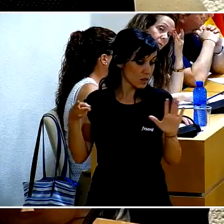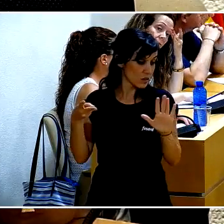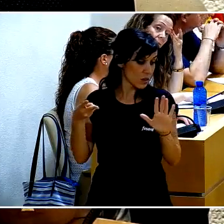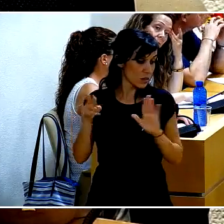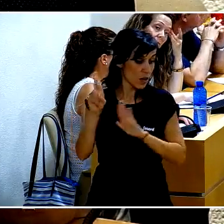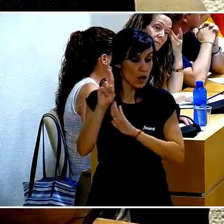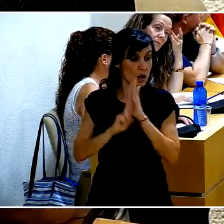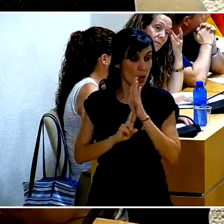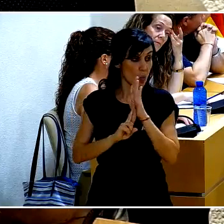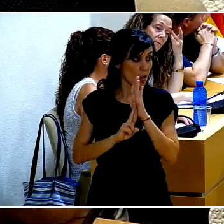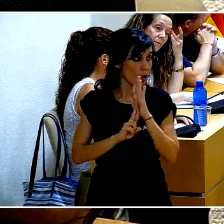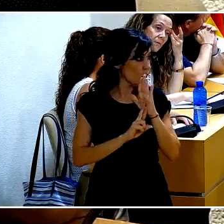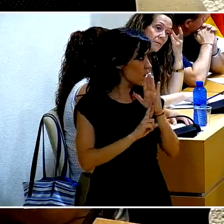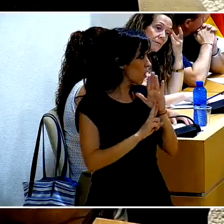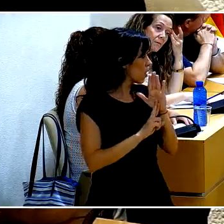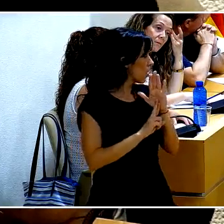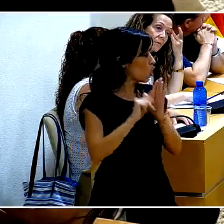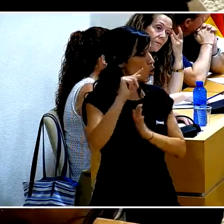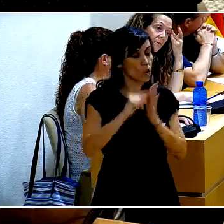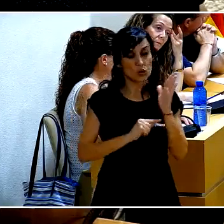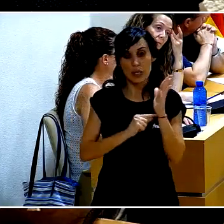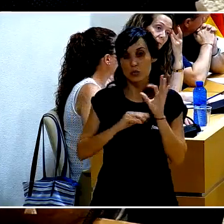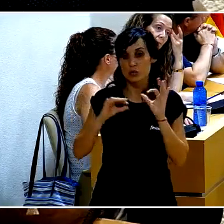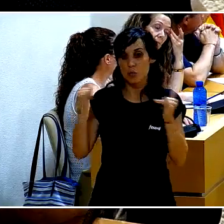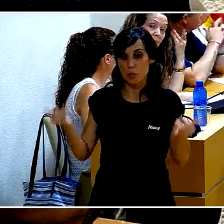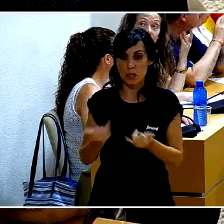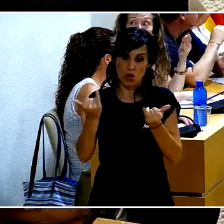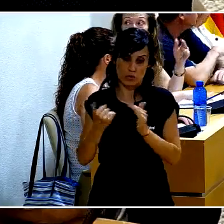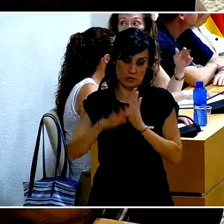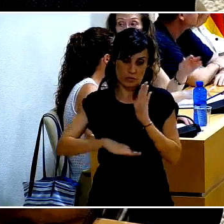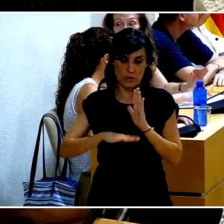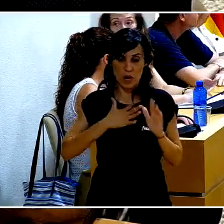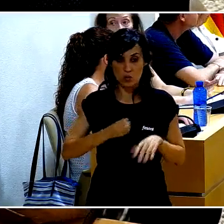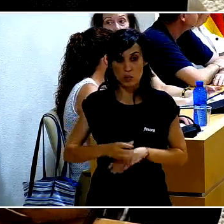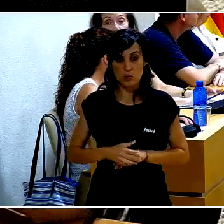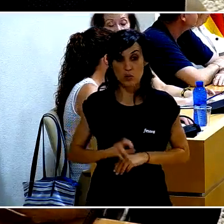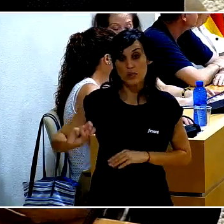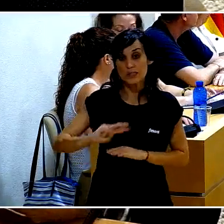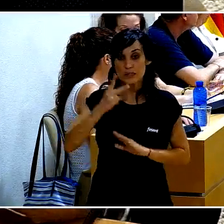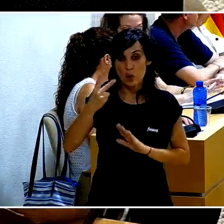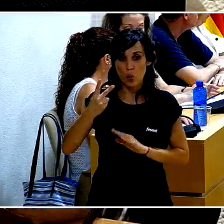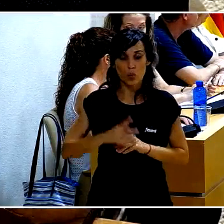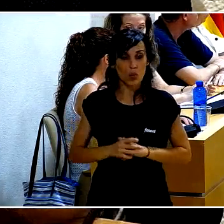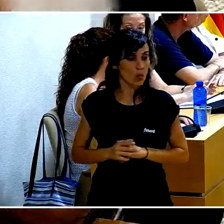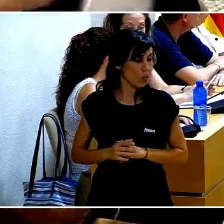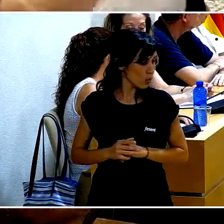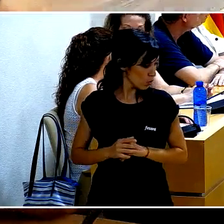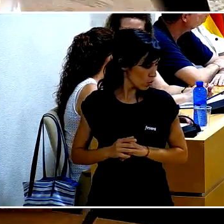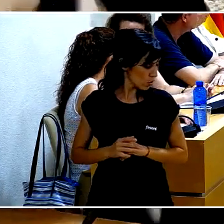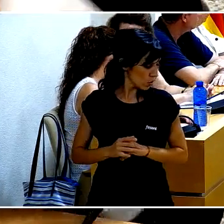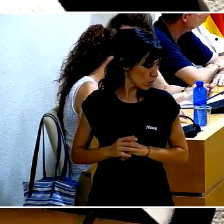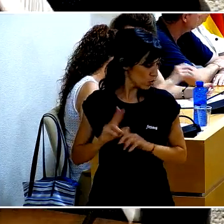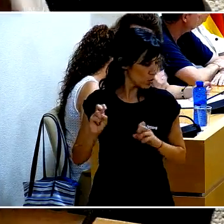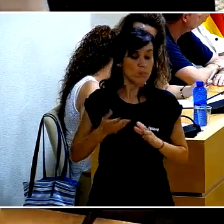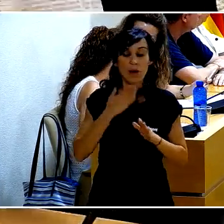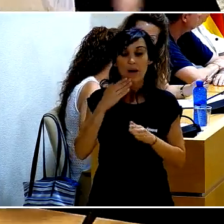regula los contratos menores del Ayuntamiento. Y segundo, seguirá en el expediente el procedimiento